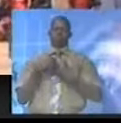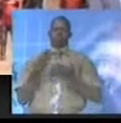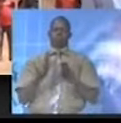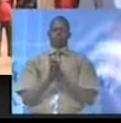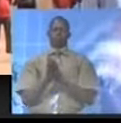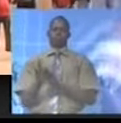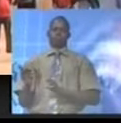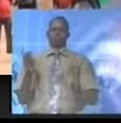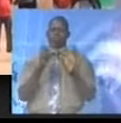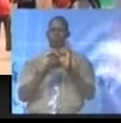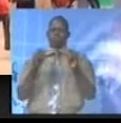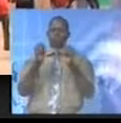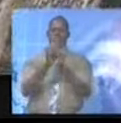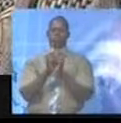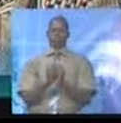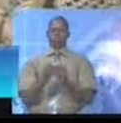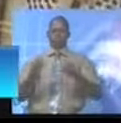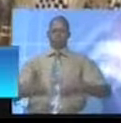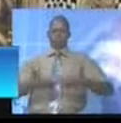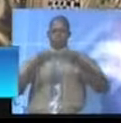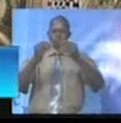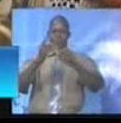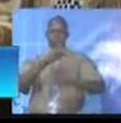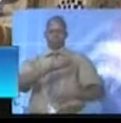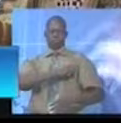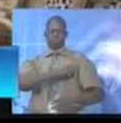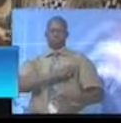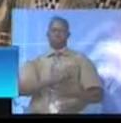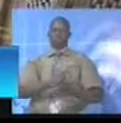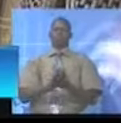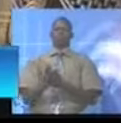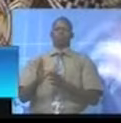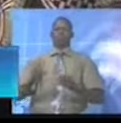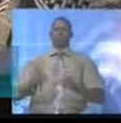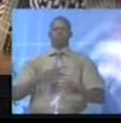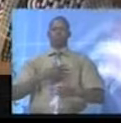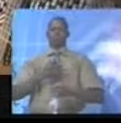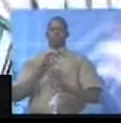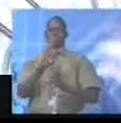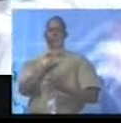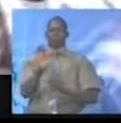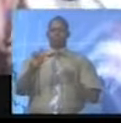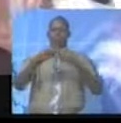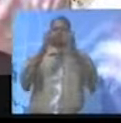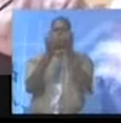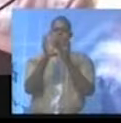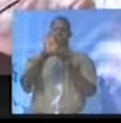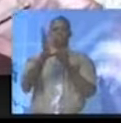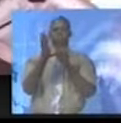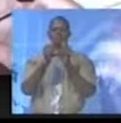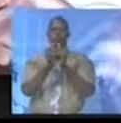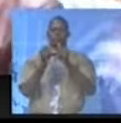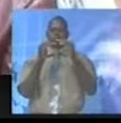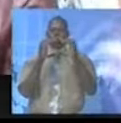l'événement avec en prime la remise de la médaille de chevalier de l'ordre de mérite burkinabé à l'association Culture sans